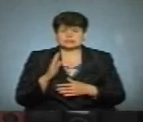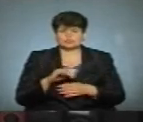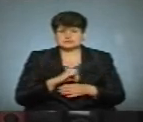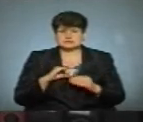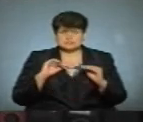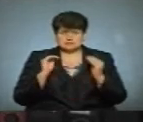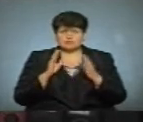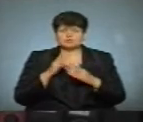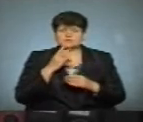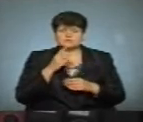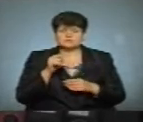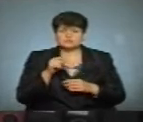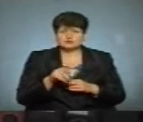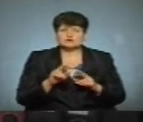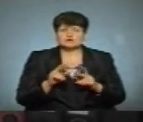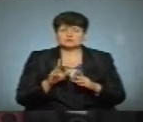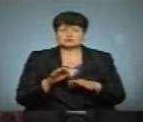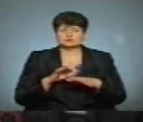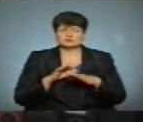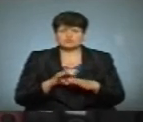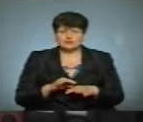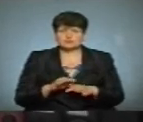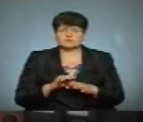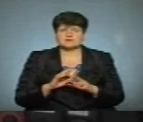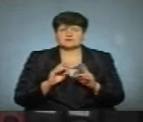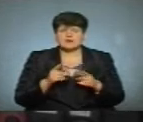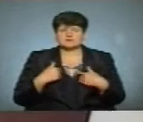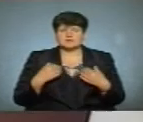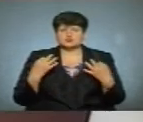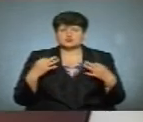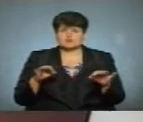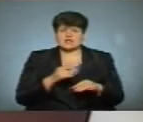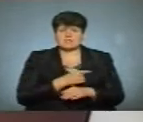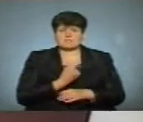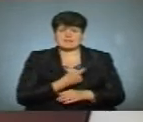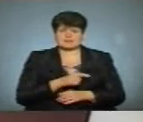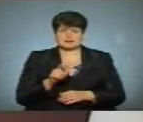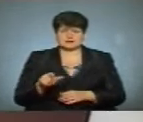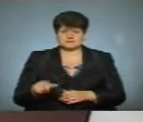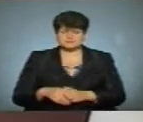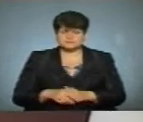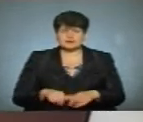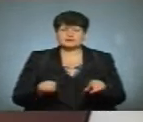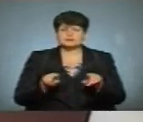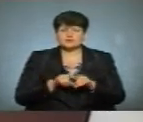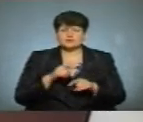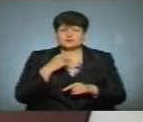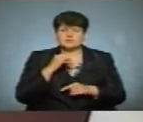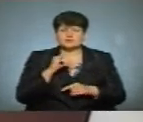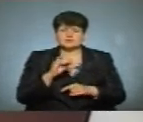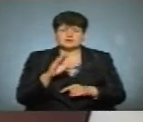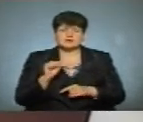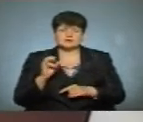буде видно від того, як буде вона проходити, як нам дозволять медики. Також, за словами Ірини Антонюк,